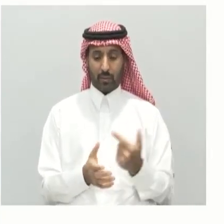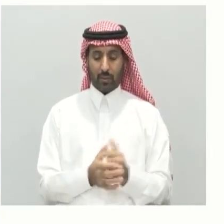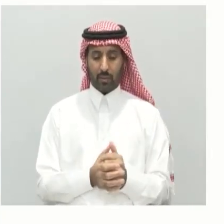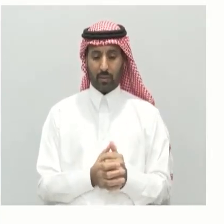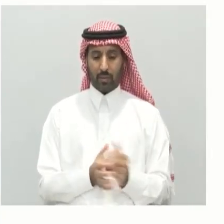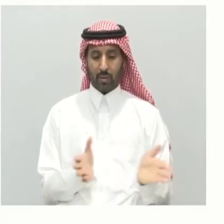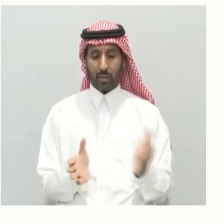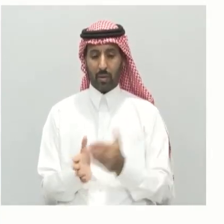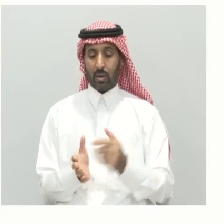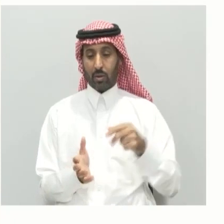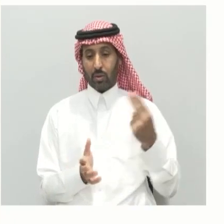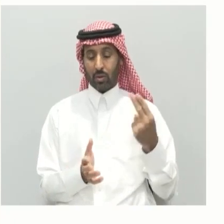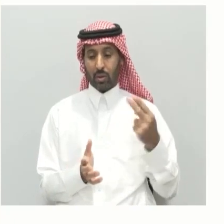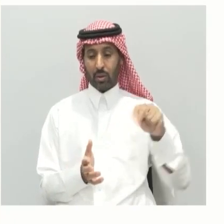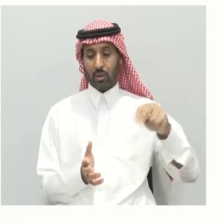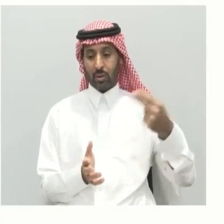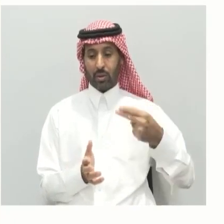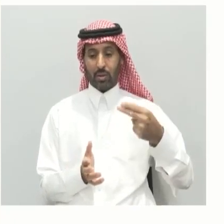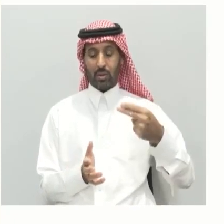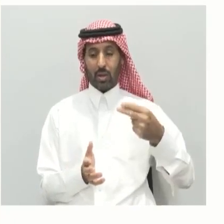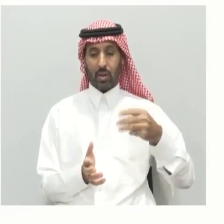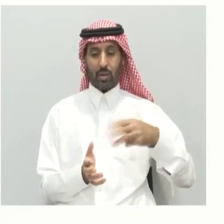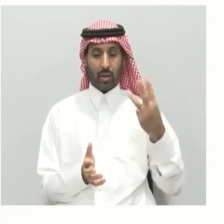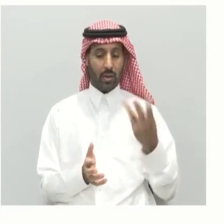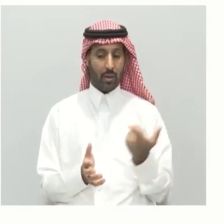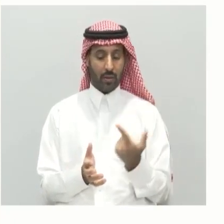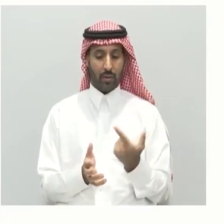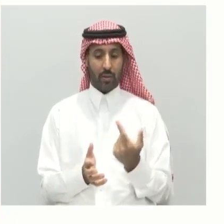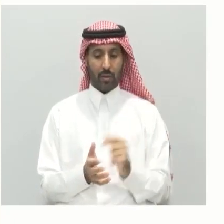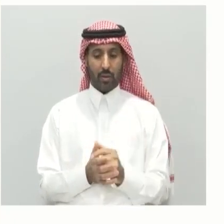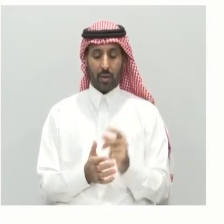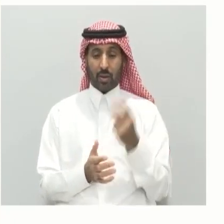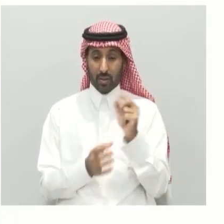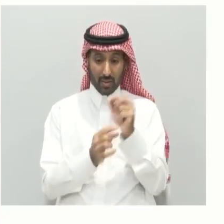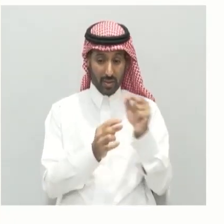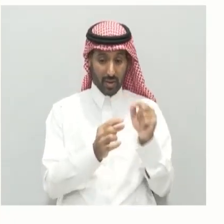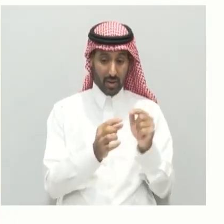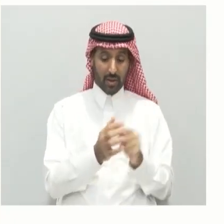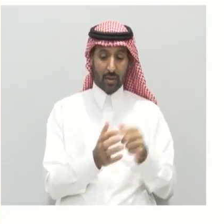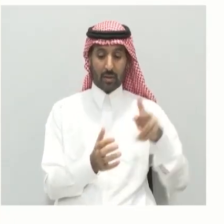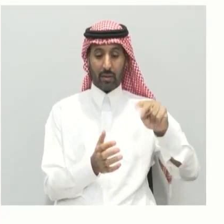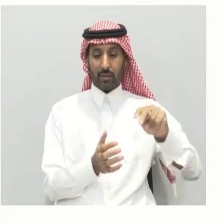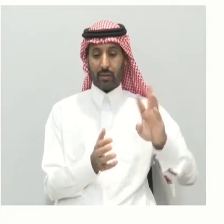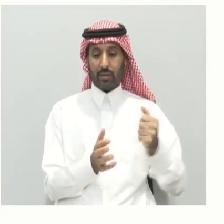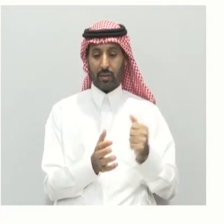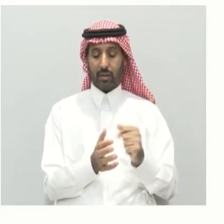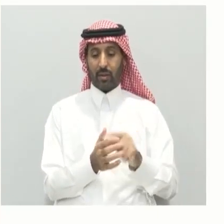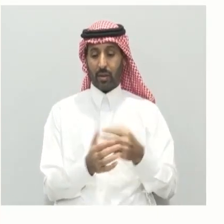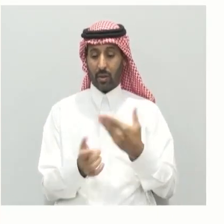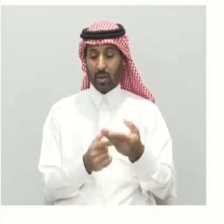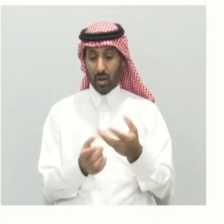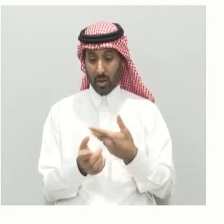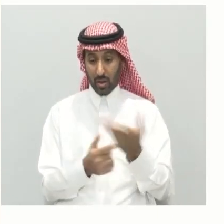متحد الن اش 3 ما في عندي الا ايش الا ذرتين اللي هو النيتروجين والهيدروجين فبالتالي ذره اكسدت